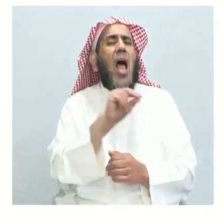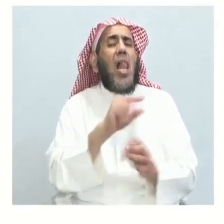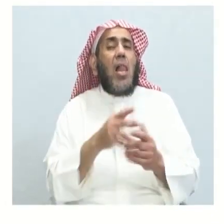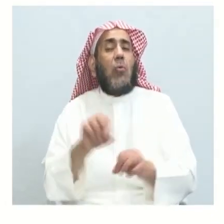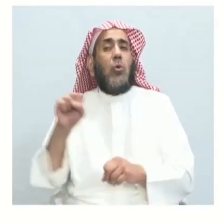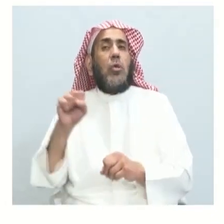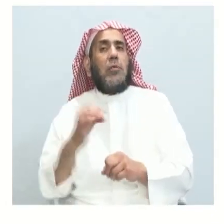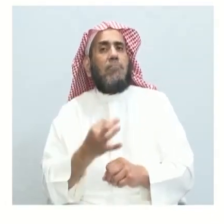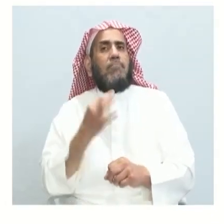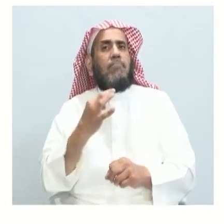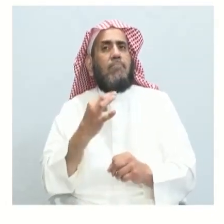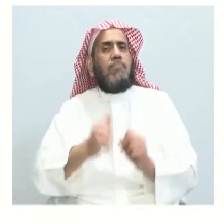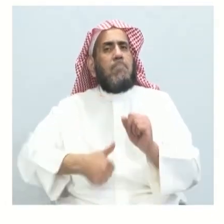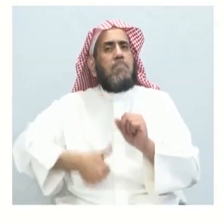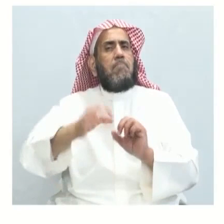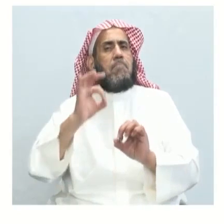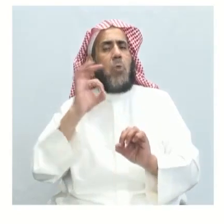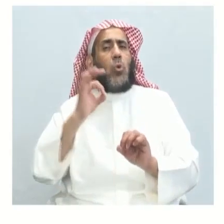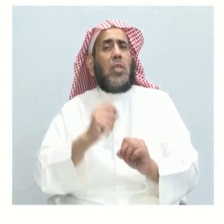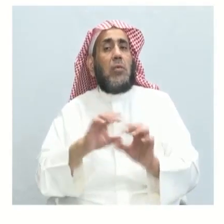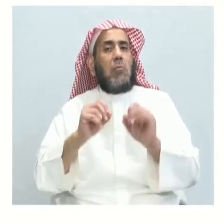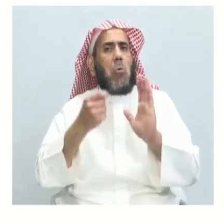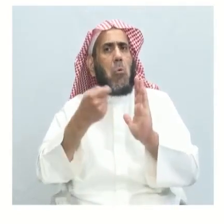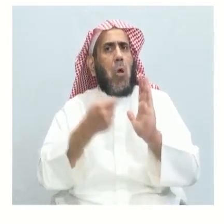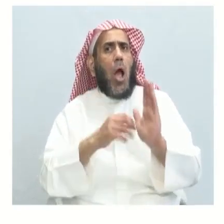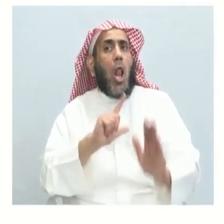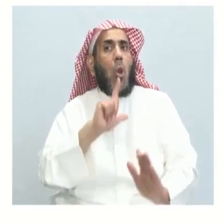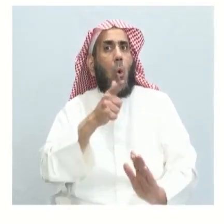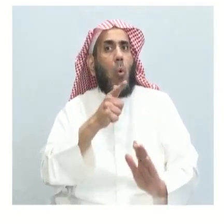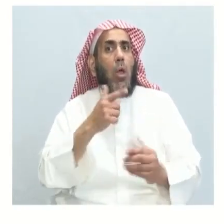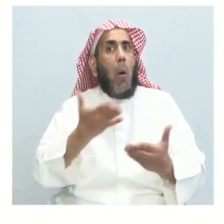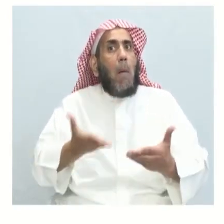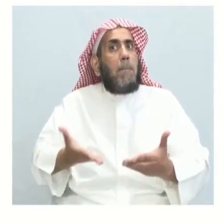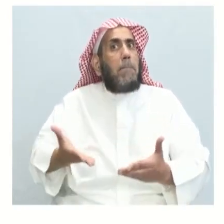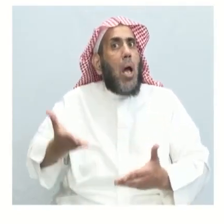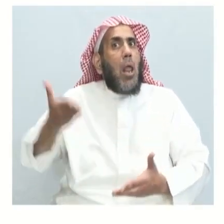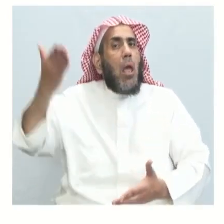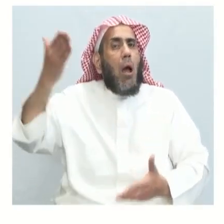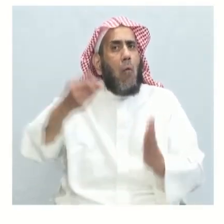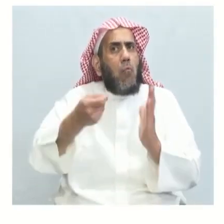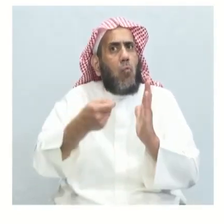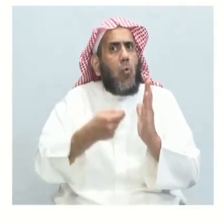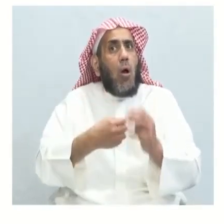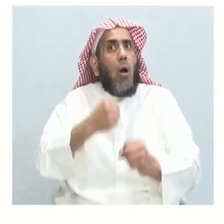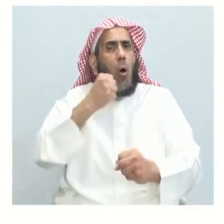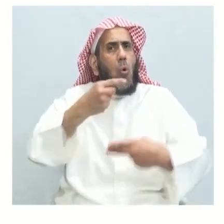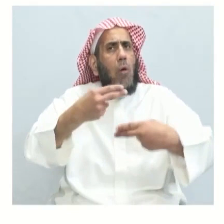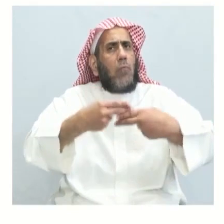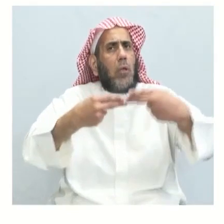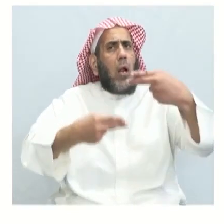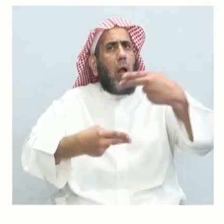خصائصها جوده الصياغه اللغويه البليغه معنى ان امثال دائما بليغه في صياغتها قويه